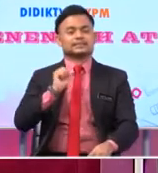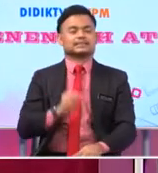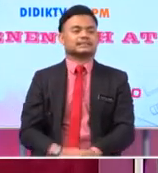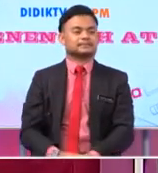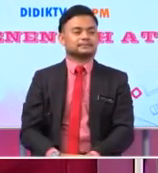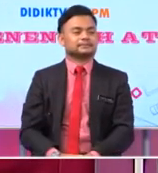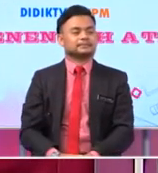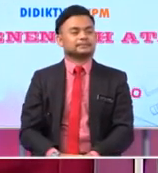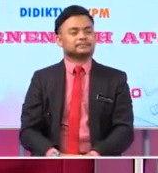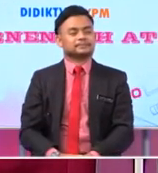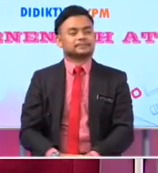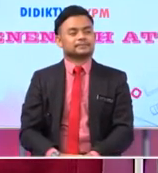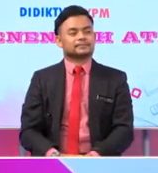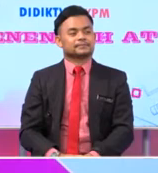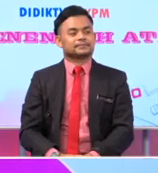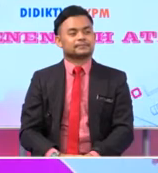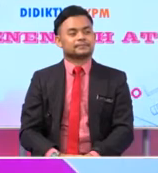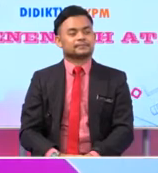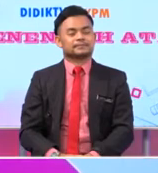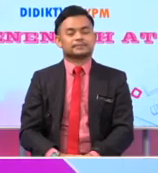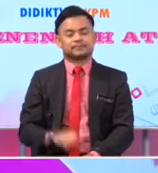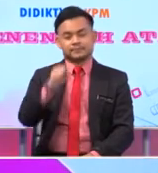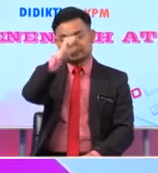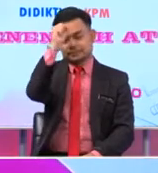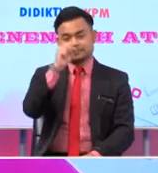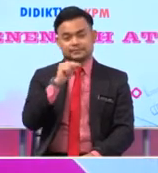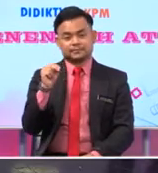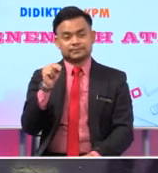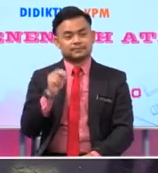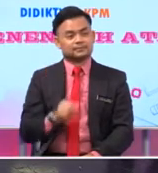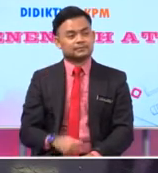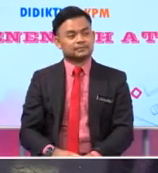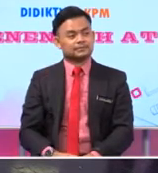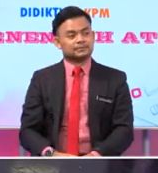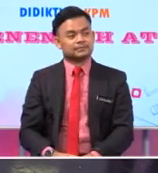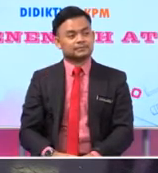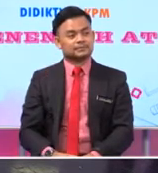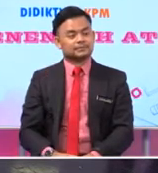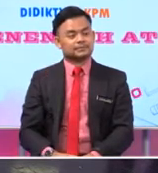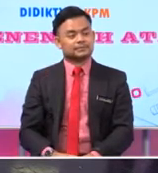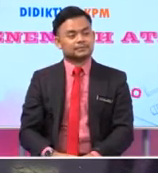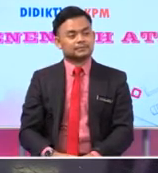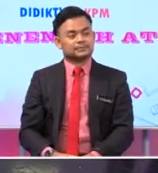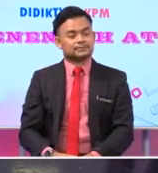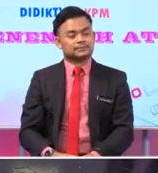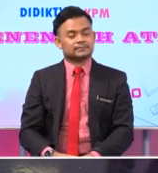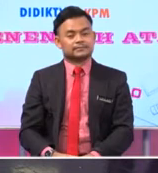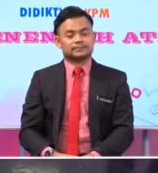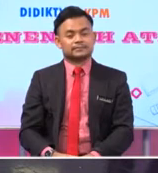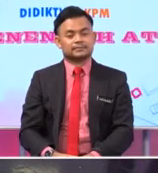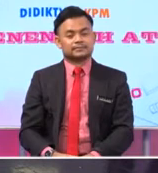kita tengok Kimi Rao kirkland yang pertama gnabry letak dulu nanti Oke kita